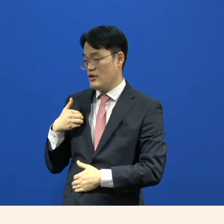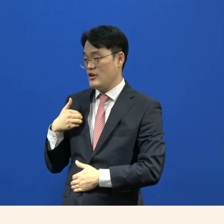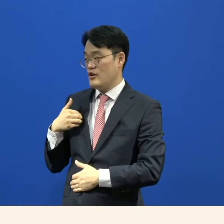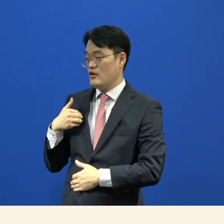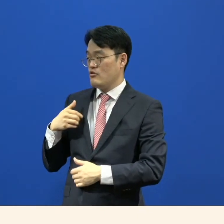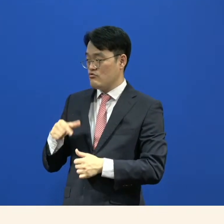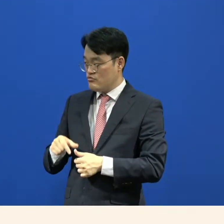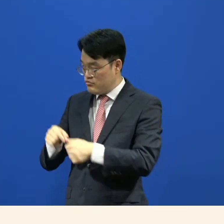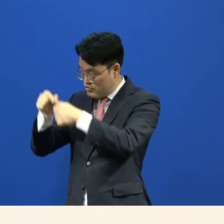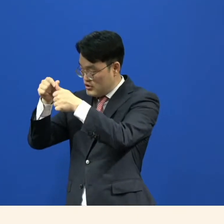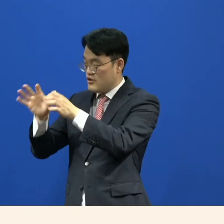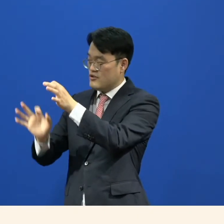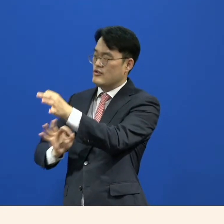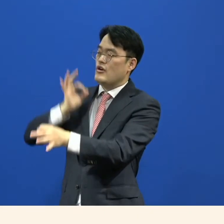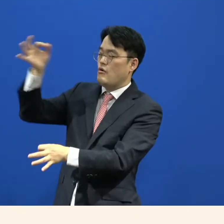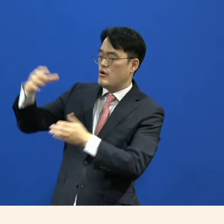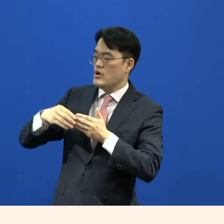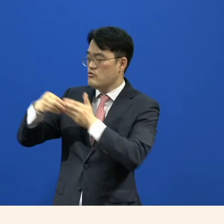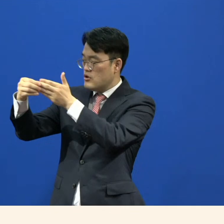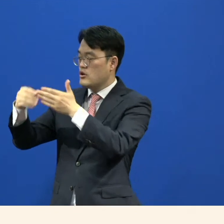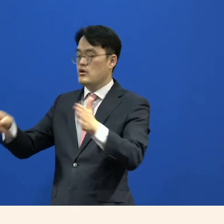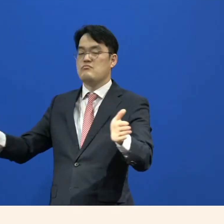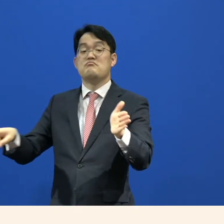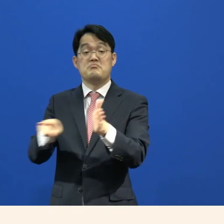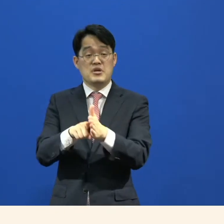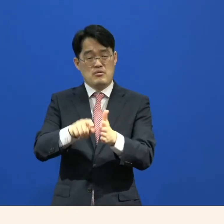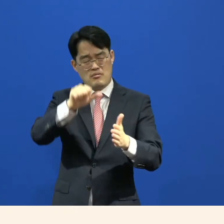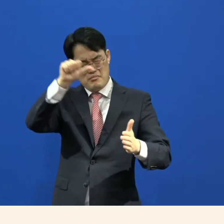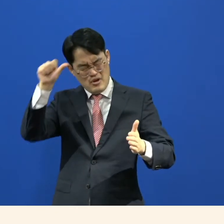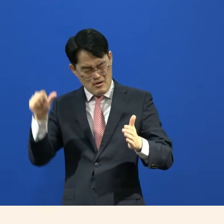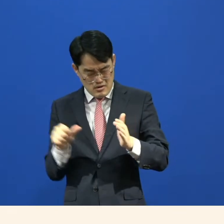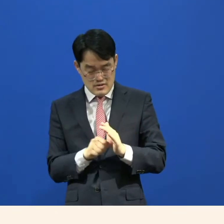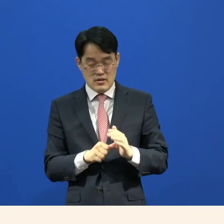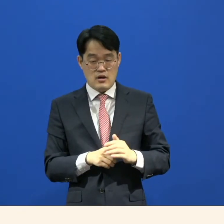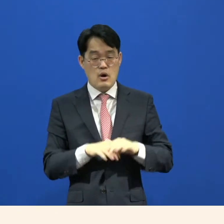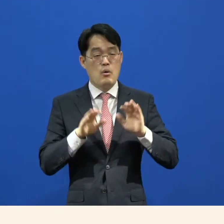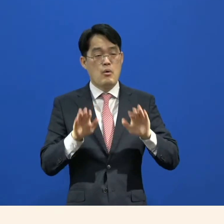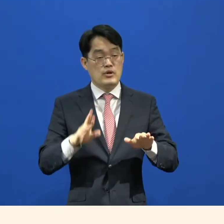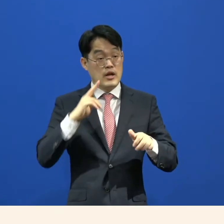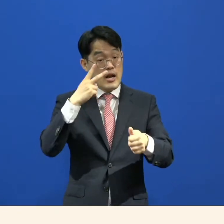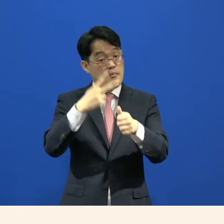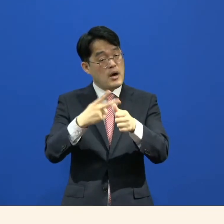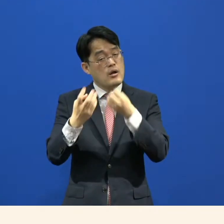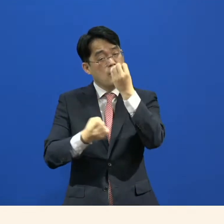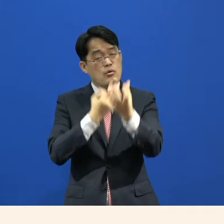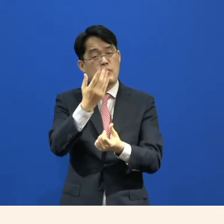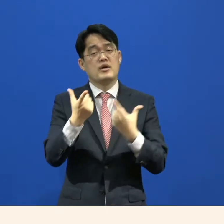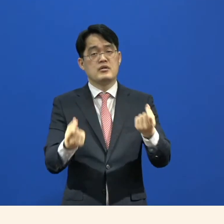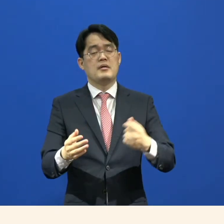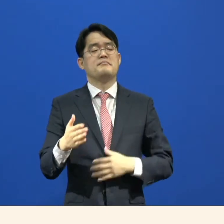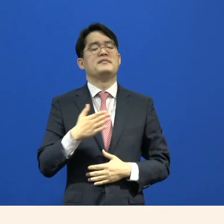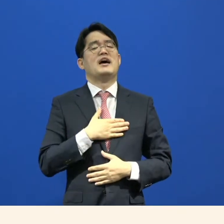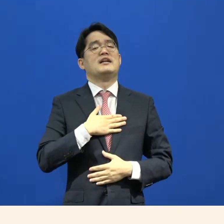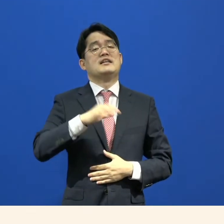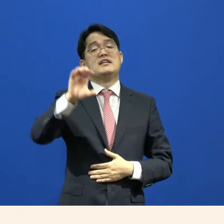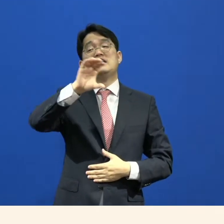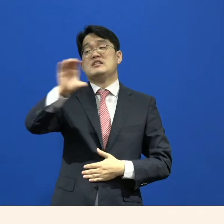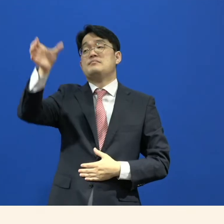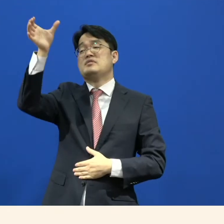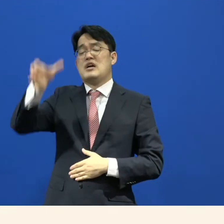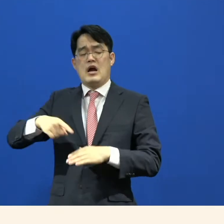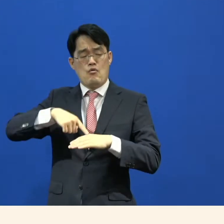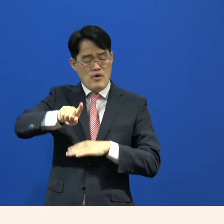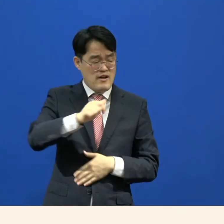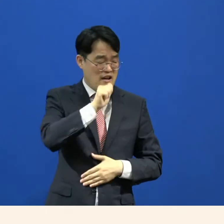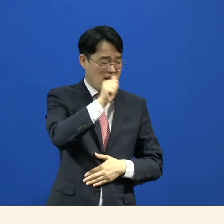길로 이끌어 주실 것을 믿고 일평생, 오늘 이 바울의 고백처럼 나는 십자가 외에는